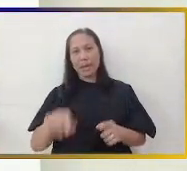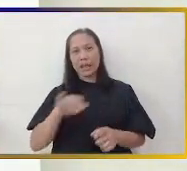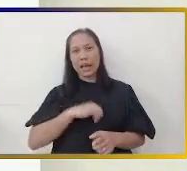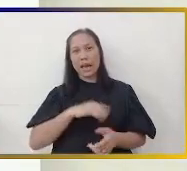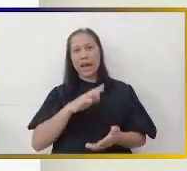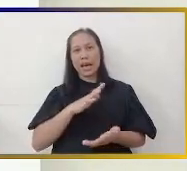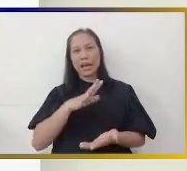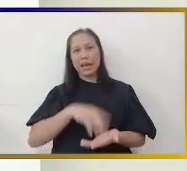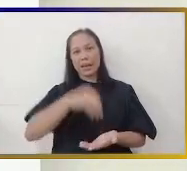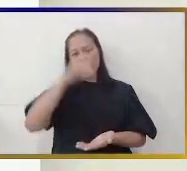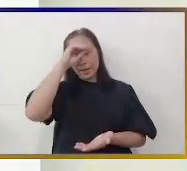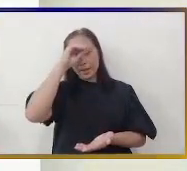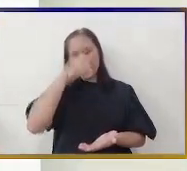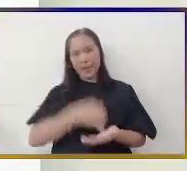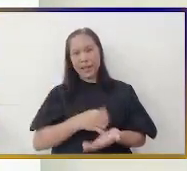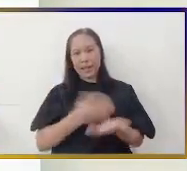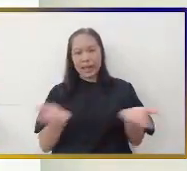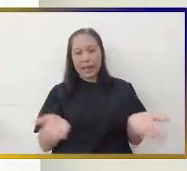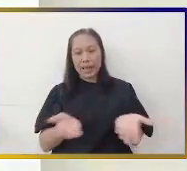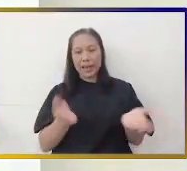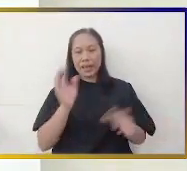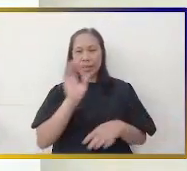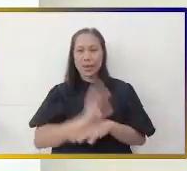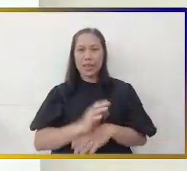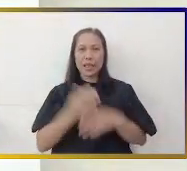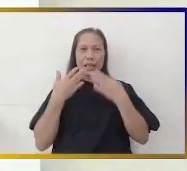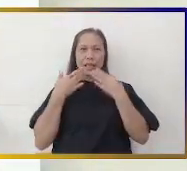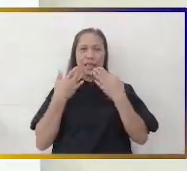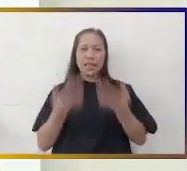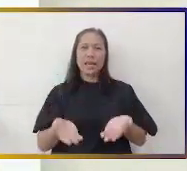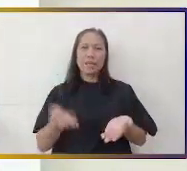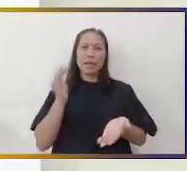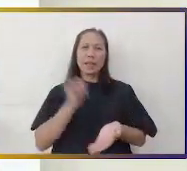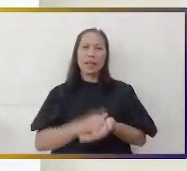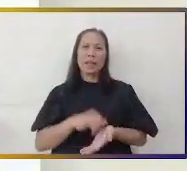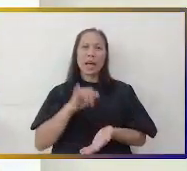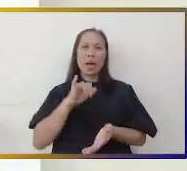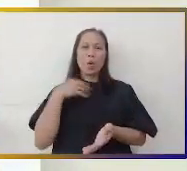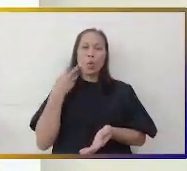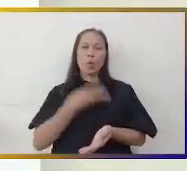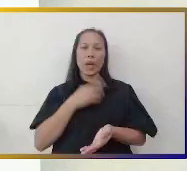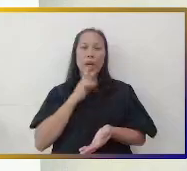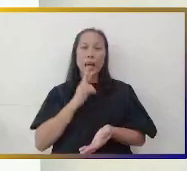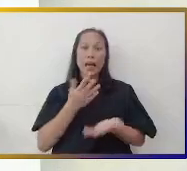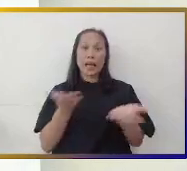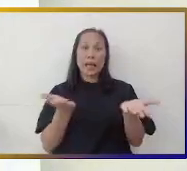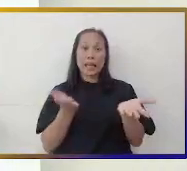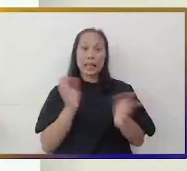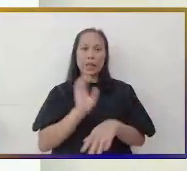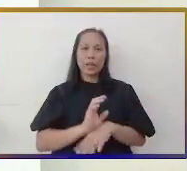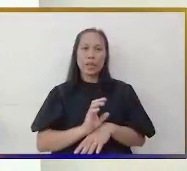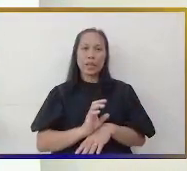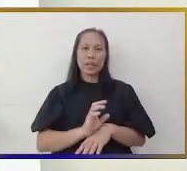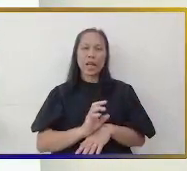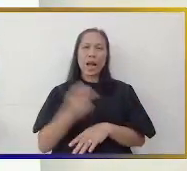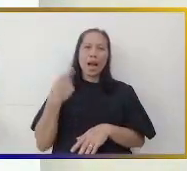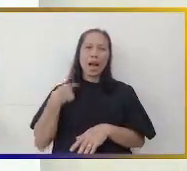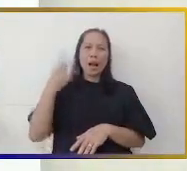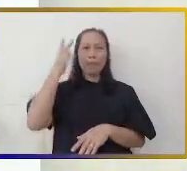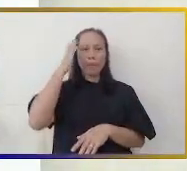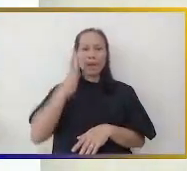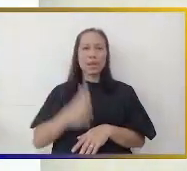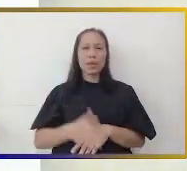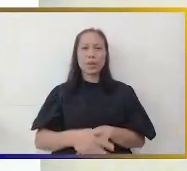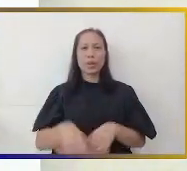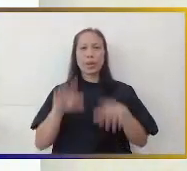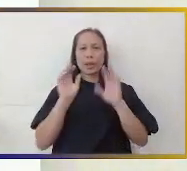simbahan kaya salamat na nandito tayo sa simbahan na may nagtuturo may Pastor na nagang tinuturo mula sa